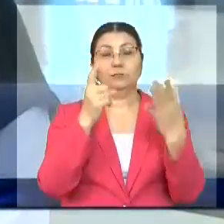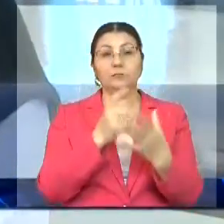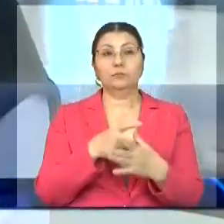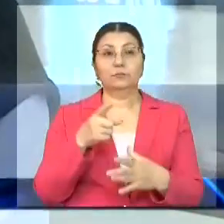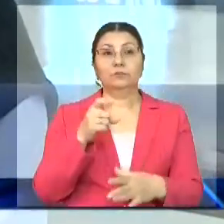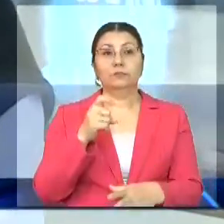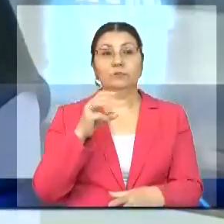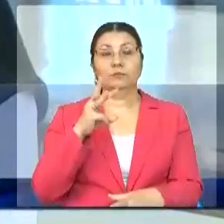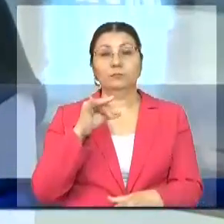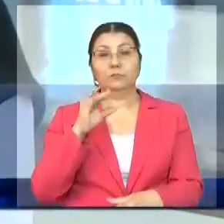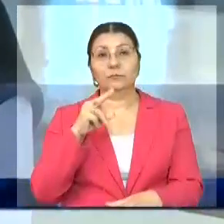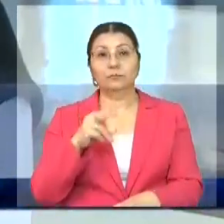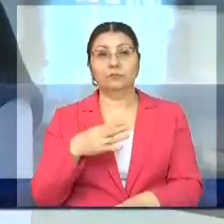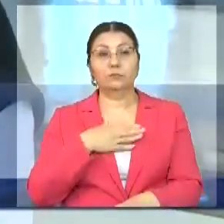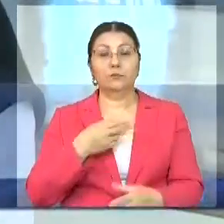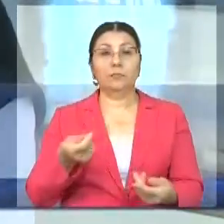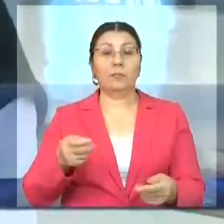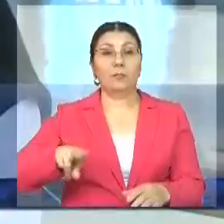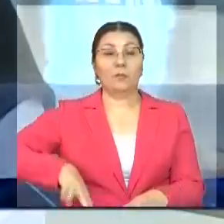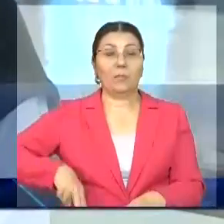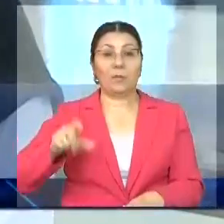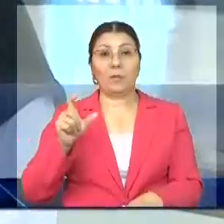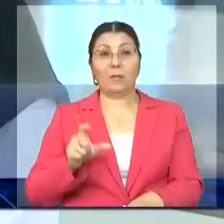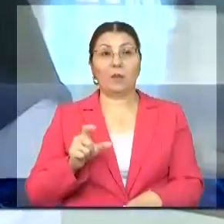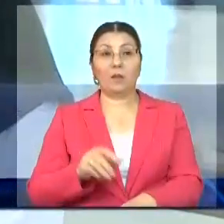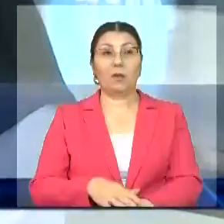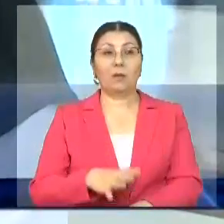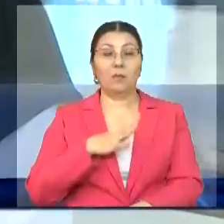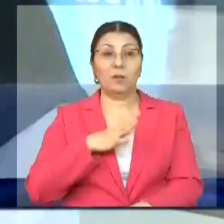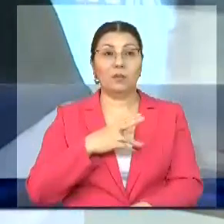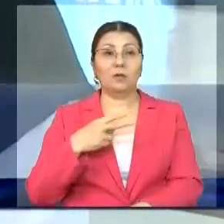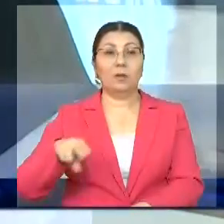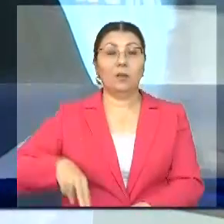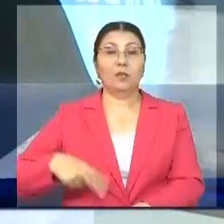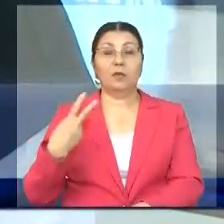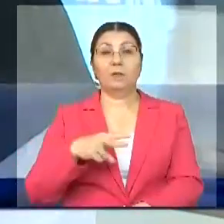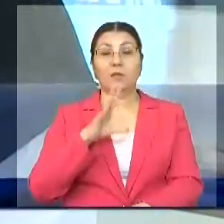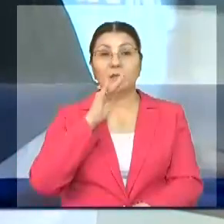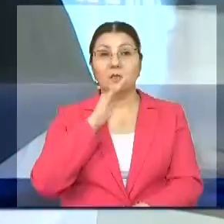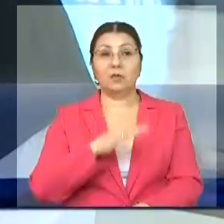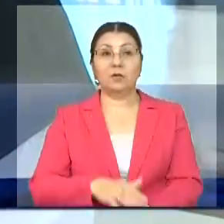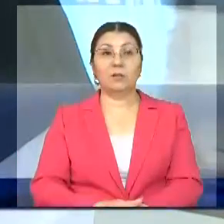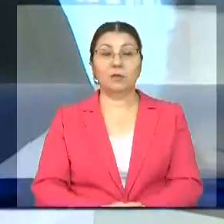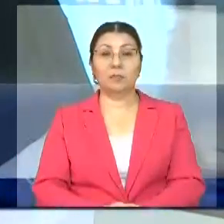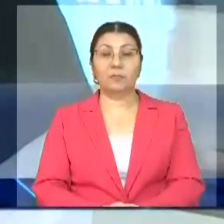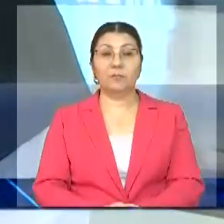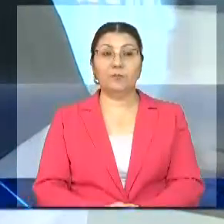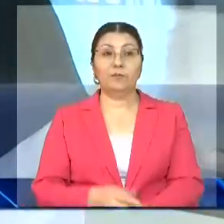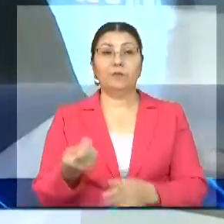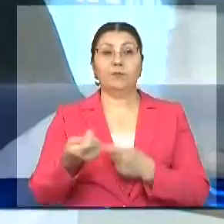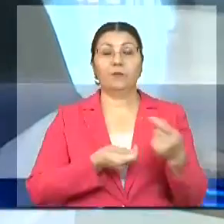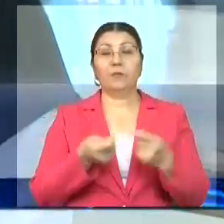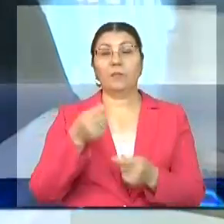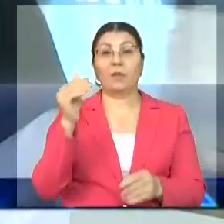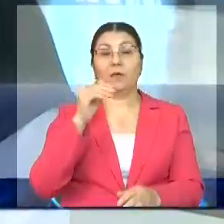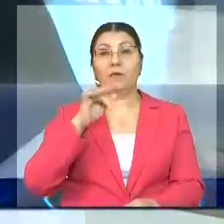Есенгельда Дюсембаев. Это наш директор, один из директоров, который был директором более 20 лет. Вот, он возглавил тогда